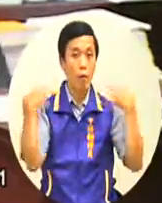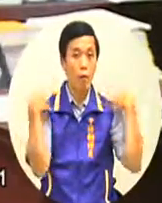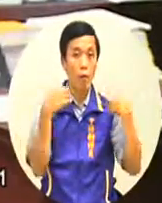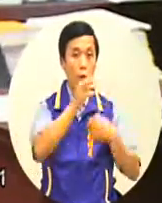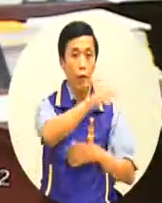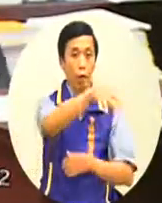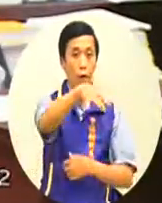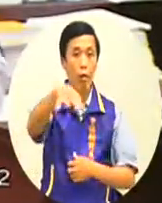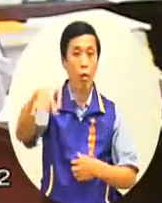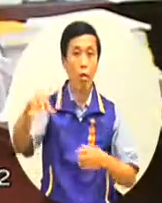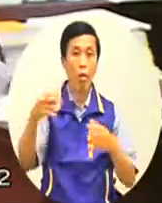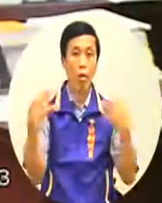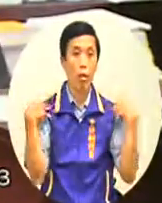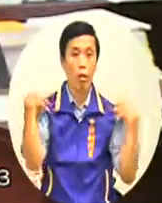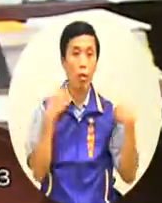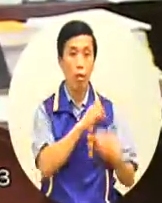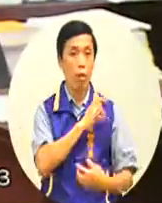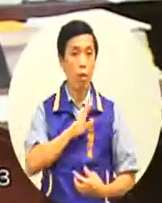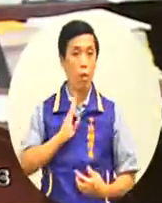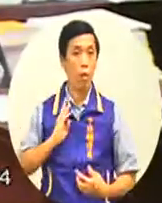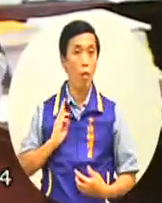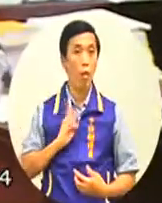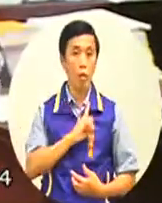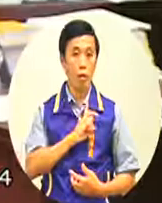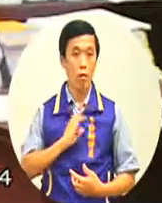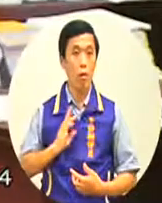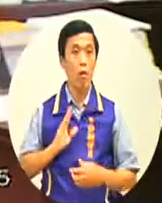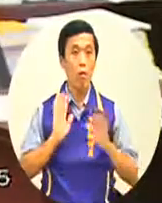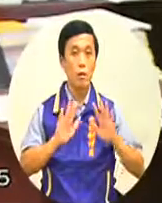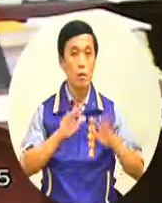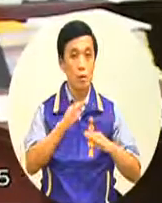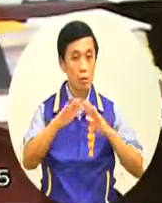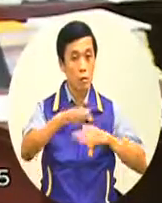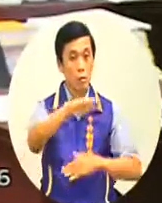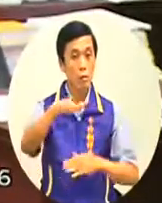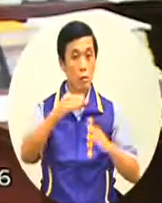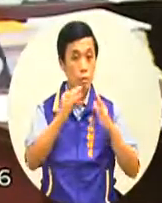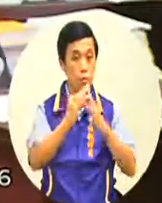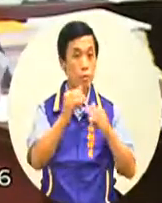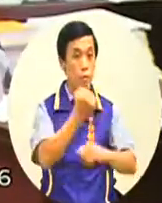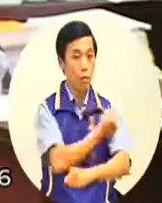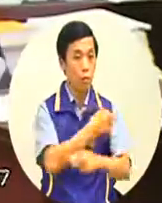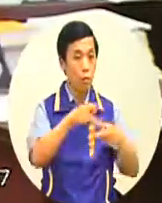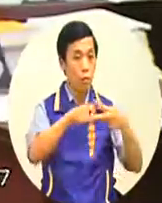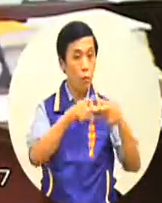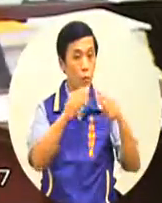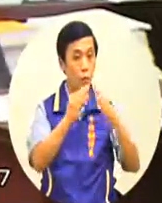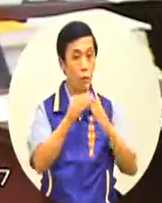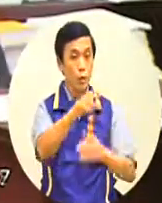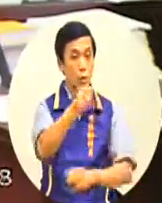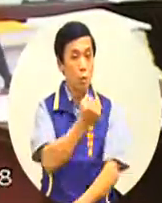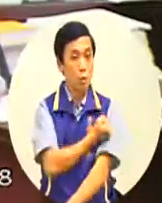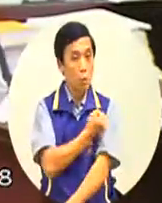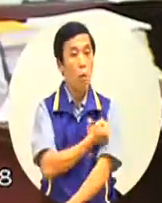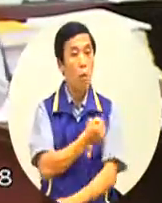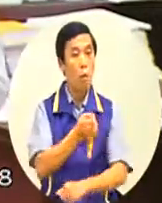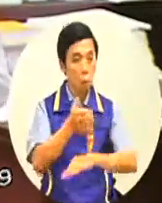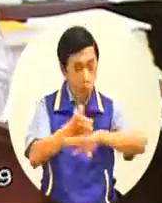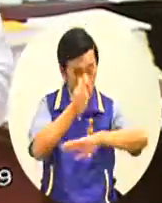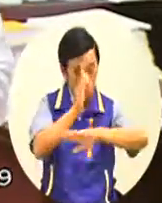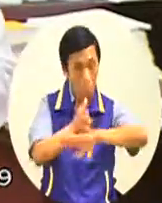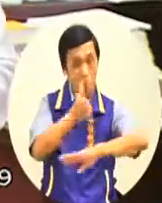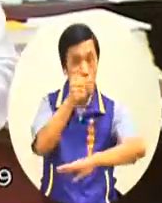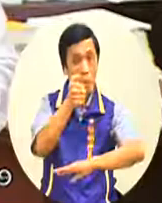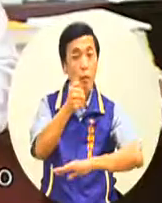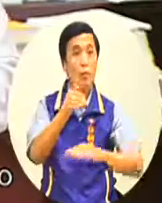多哈。像这一阵子，其实看到我们社会局跟劳工局在这边先肯定大家的辛劳了。最近一些大家